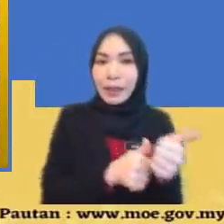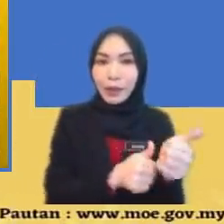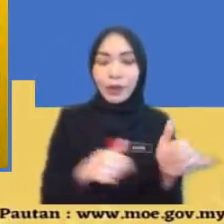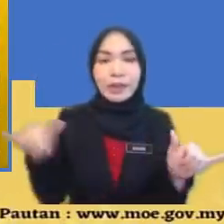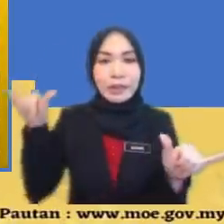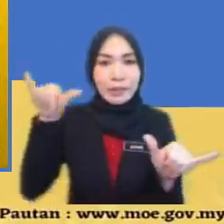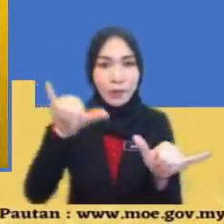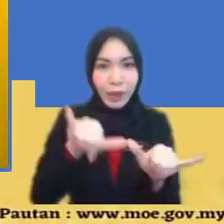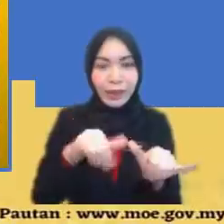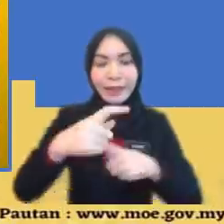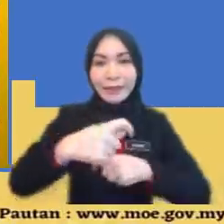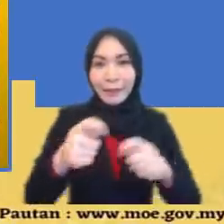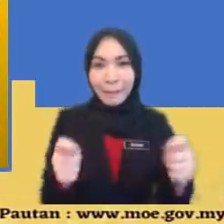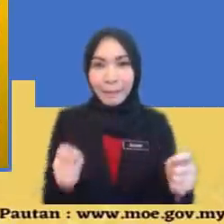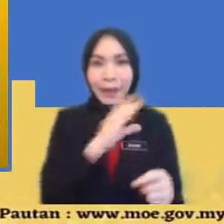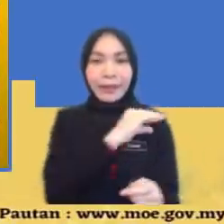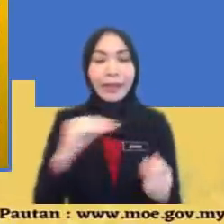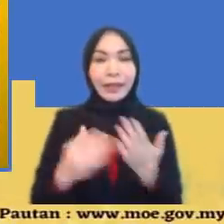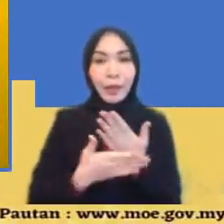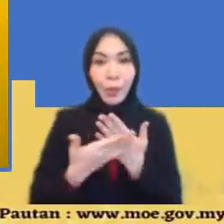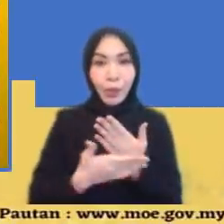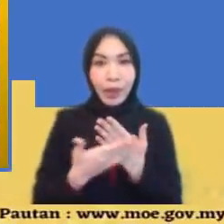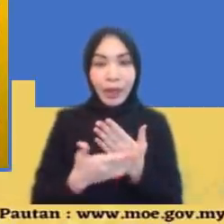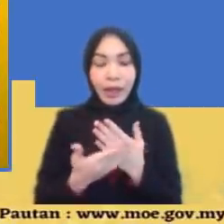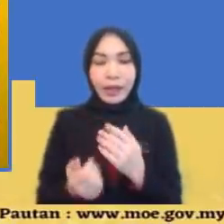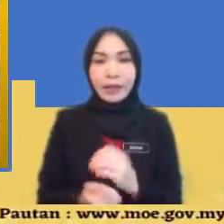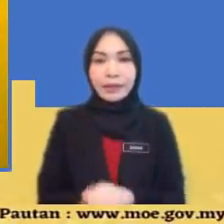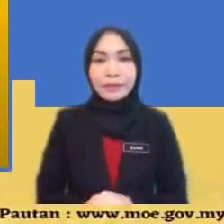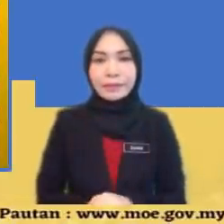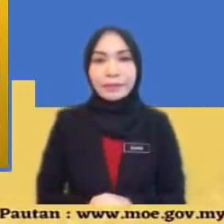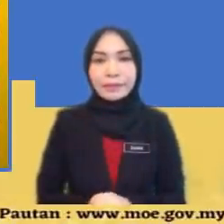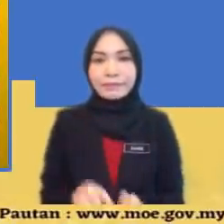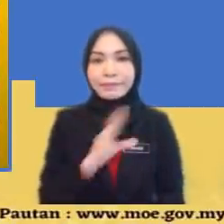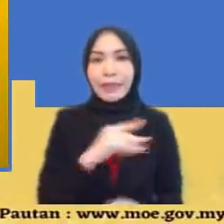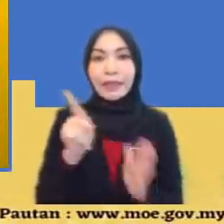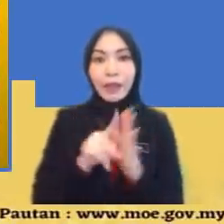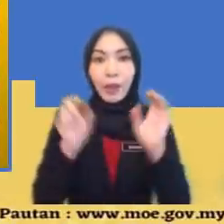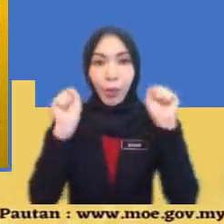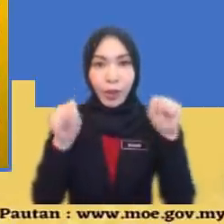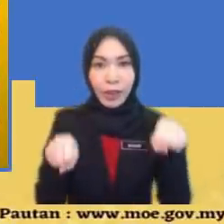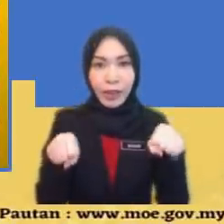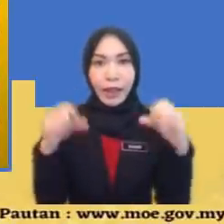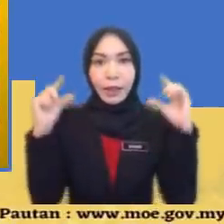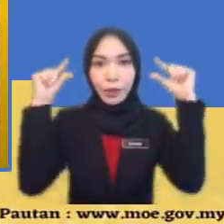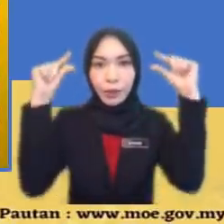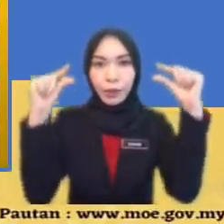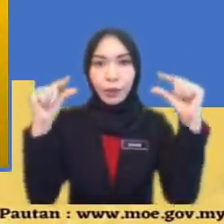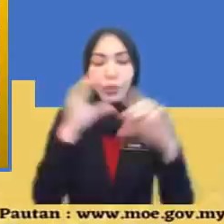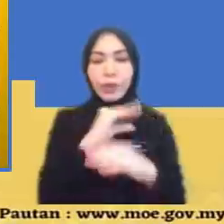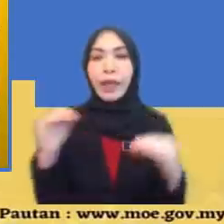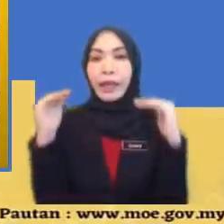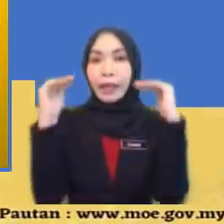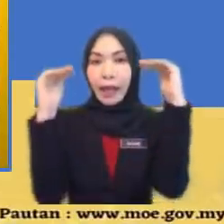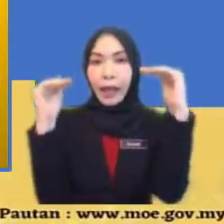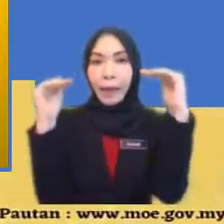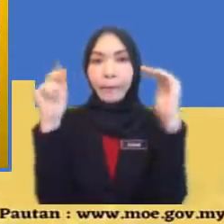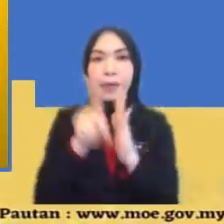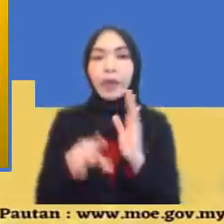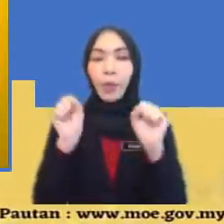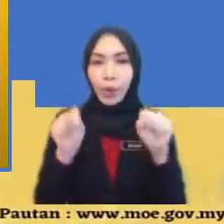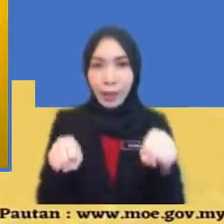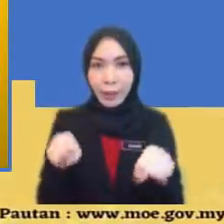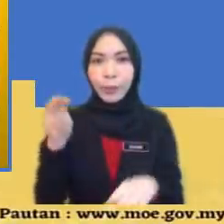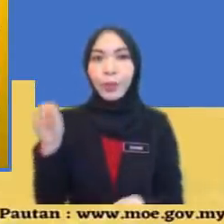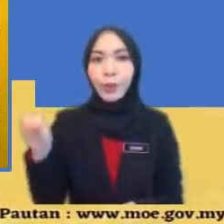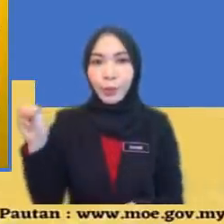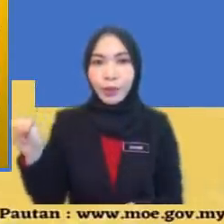locality kemudahan infrastruktur keupayaan guru setahap penguasaan murid DPR